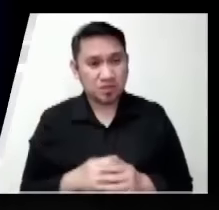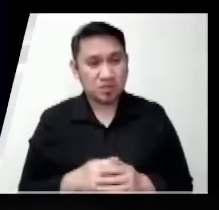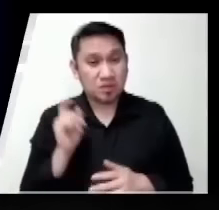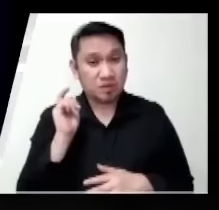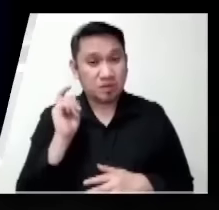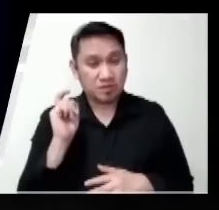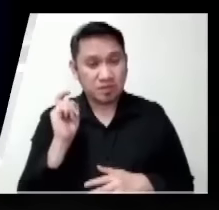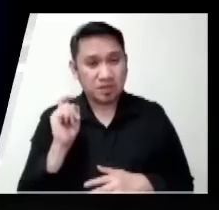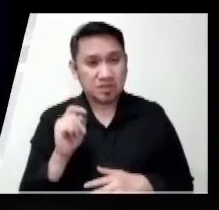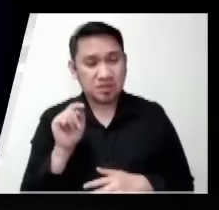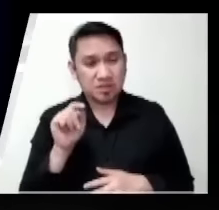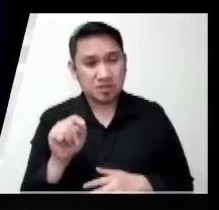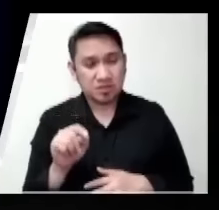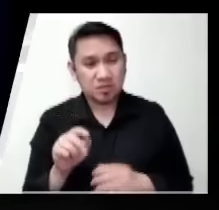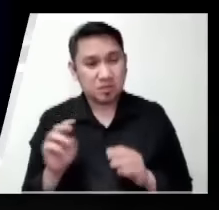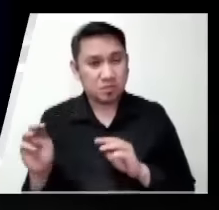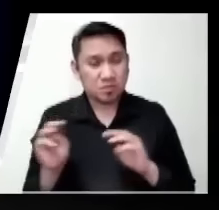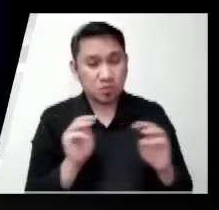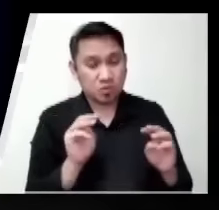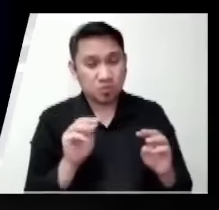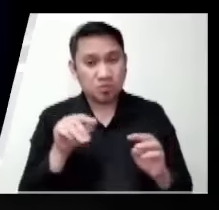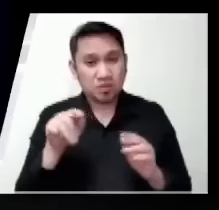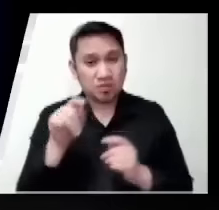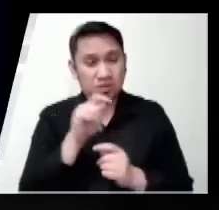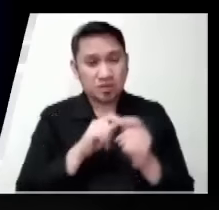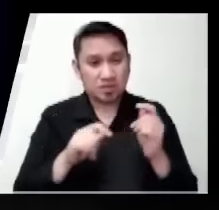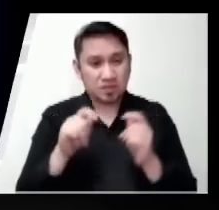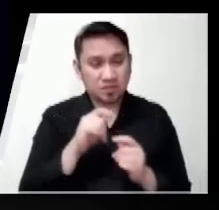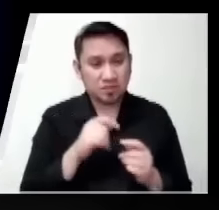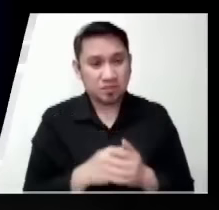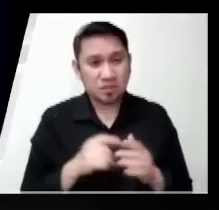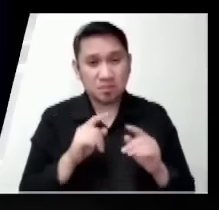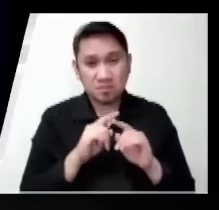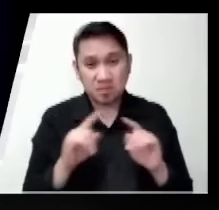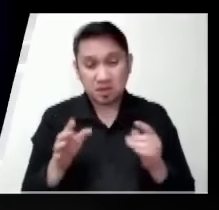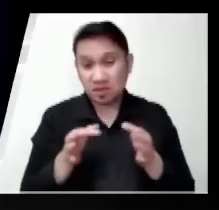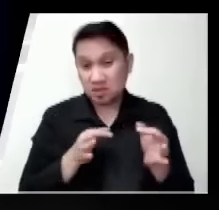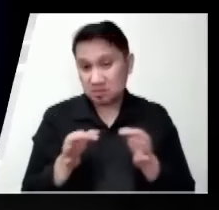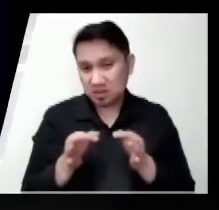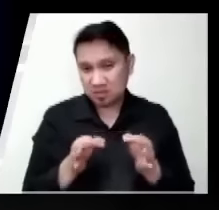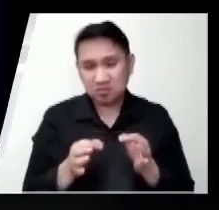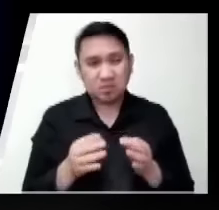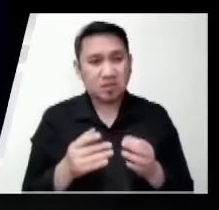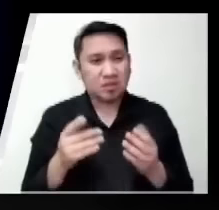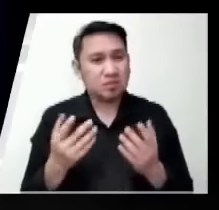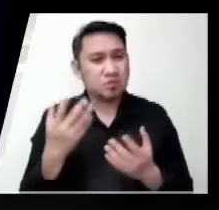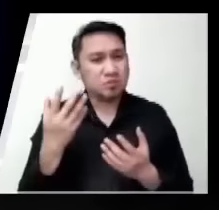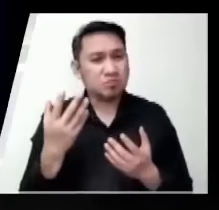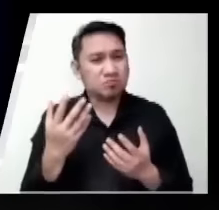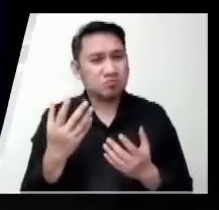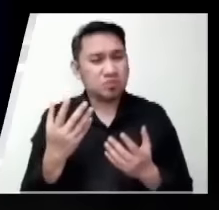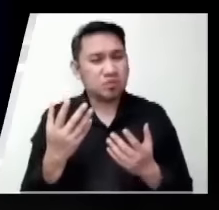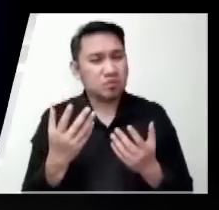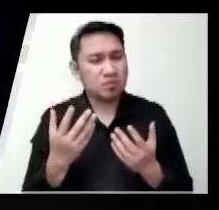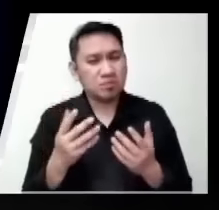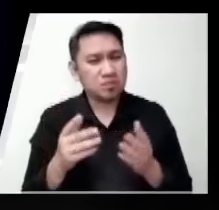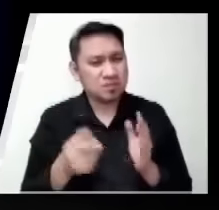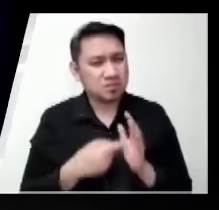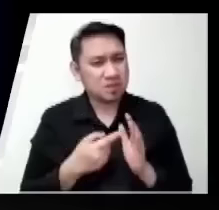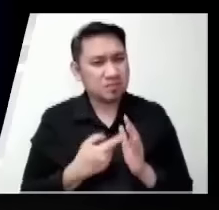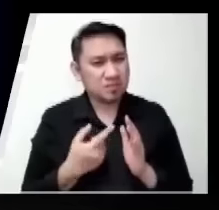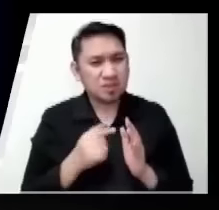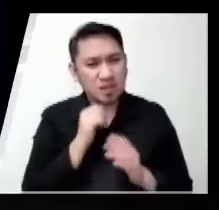sa karaniwang galaw ng bagyo na lumalapit dito sa PAR. Pero paliwanag po ng PAGASA, bihira, pero posible naman itong mangyari. Lalo't ang